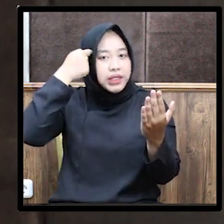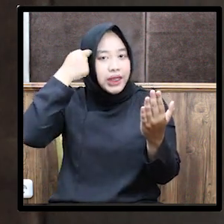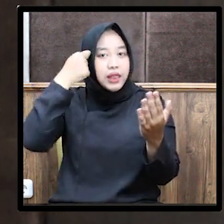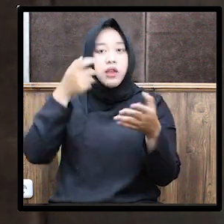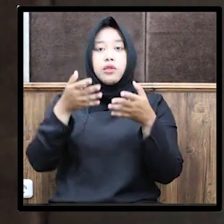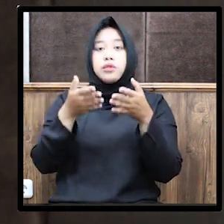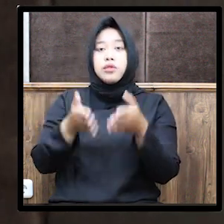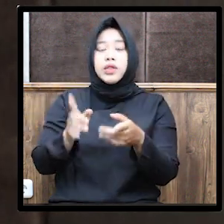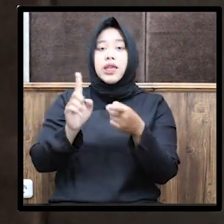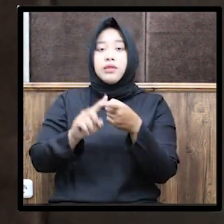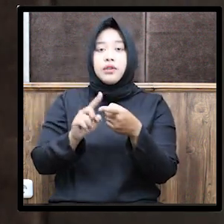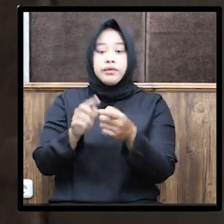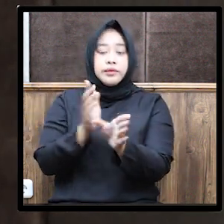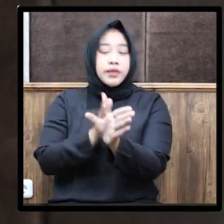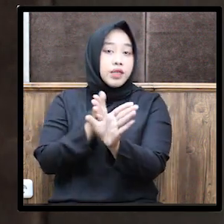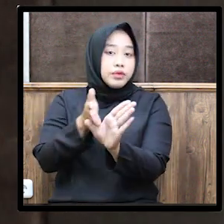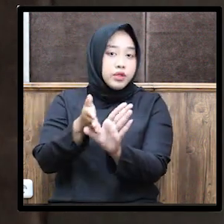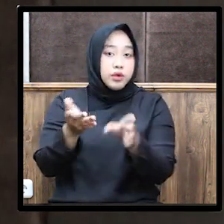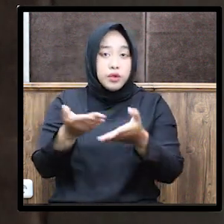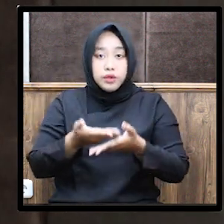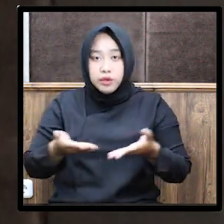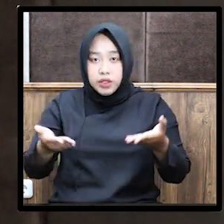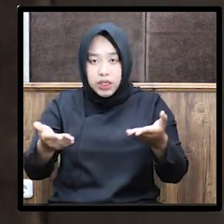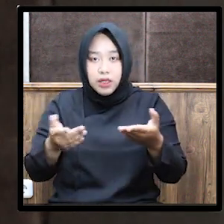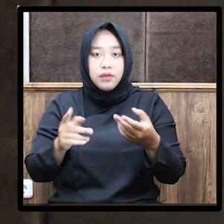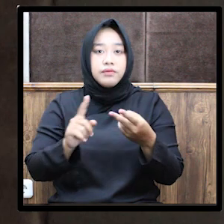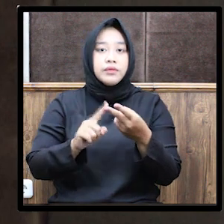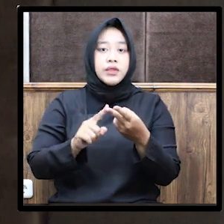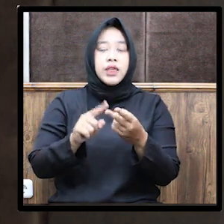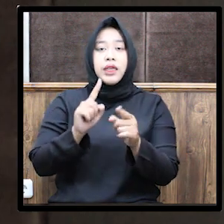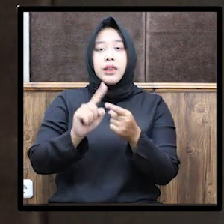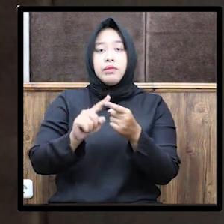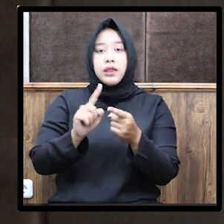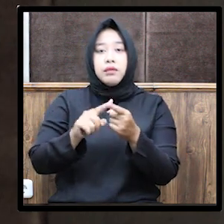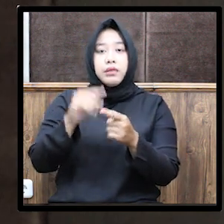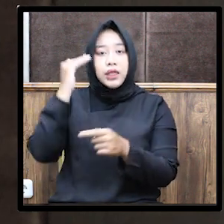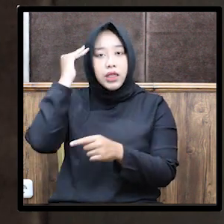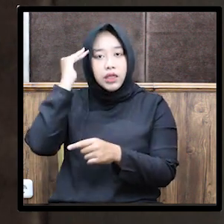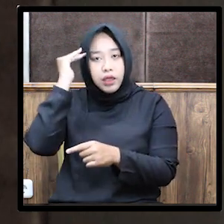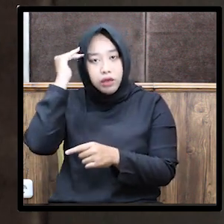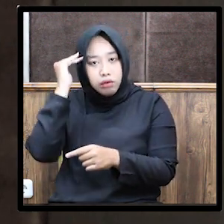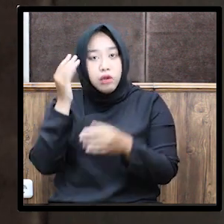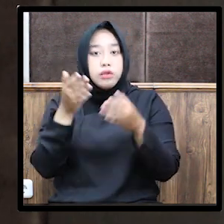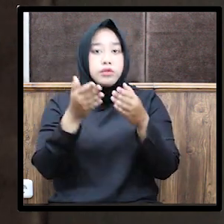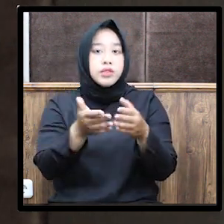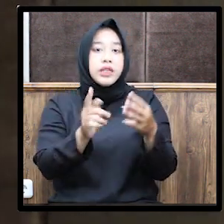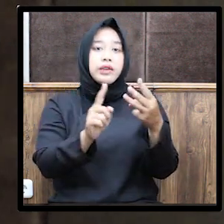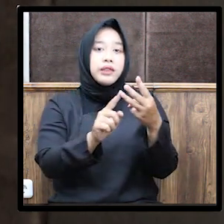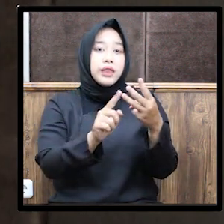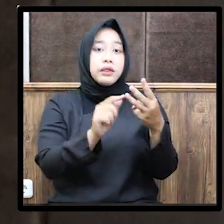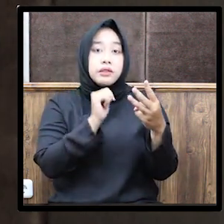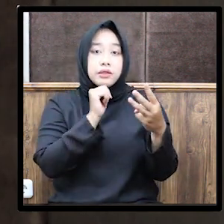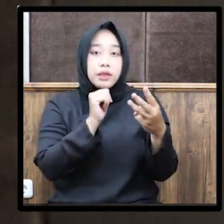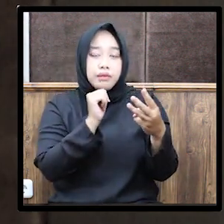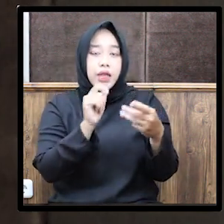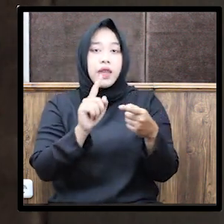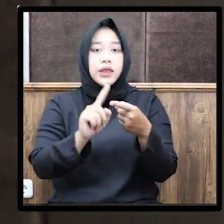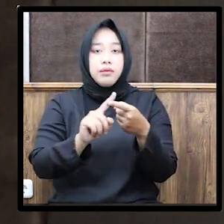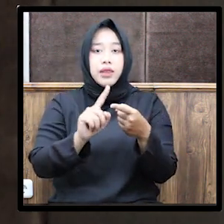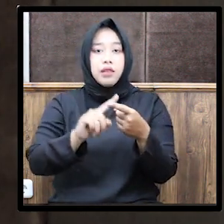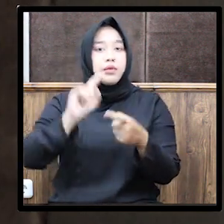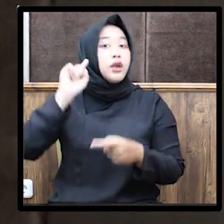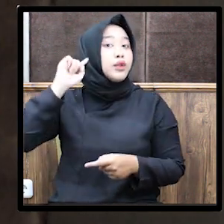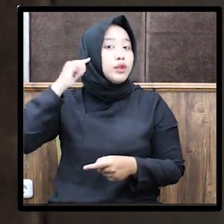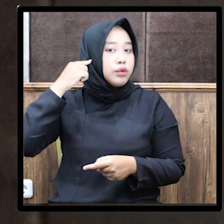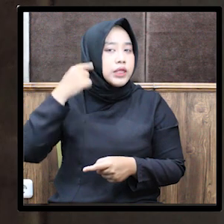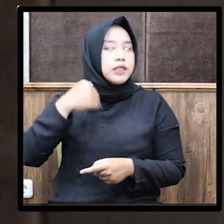yang sangat mengalami tantangan adalah teman-teman difabel psikososial, teman-teman difabel intelektual, dan terutama